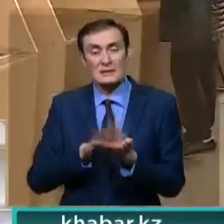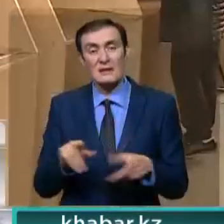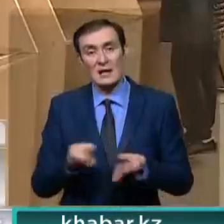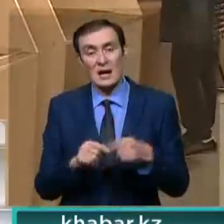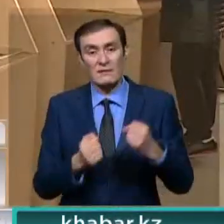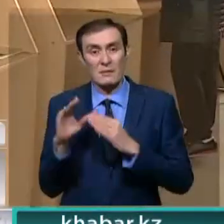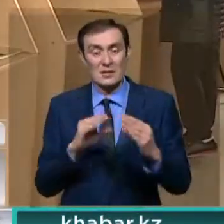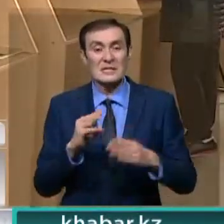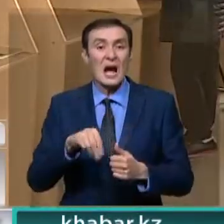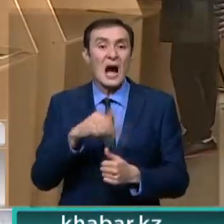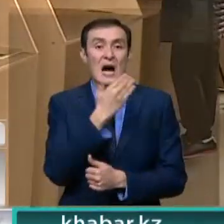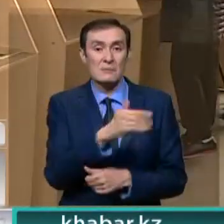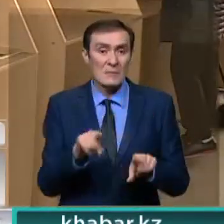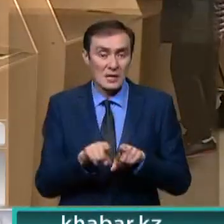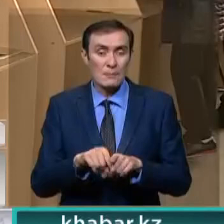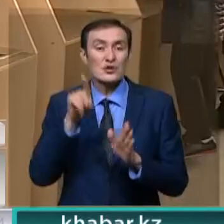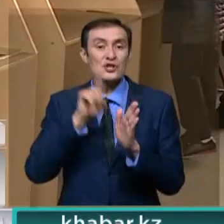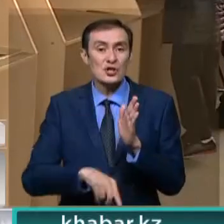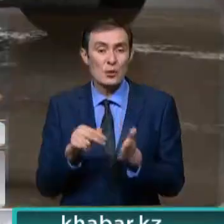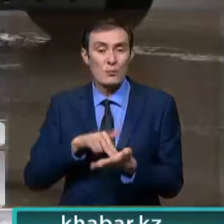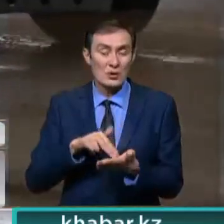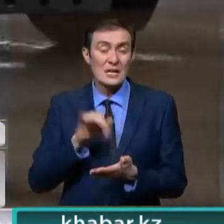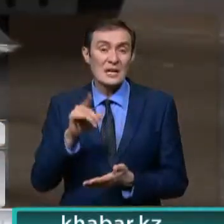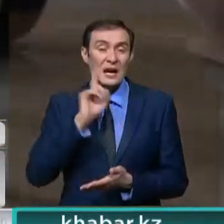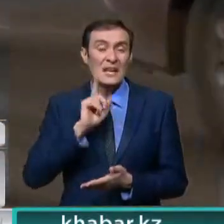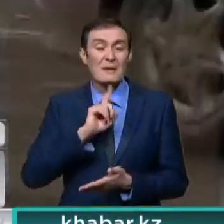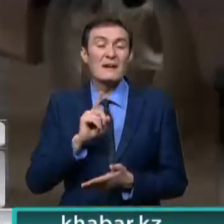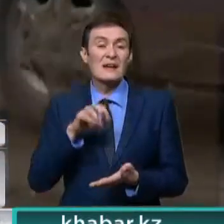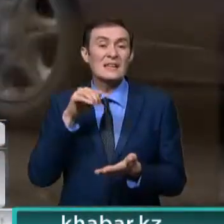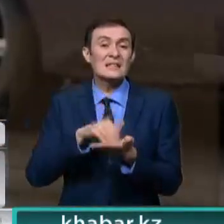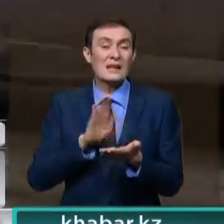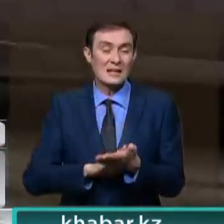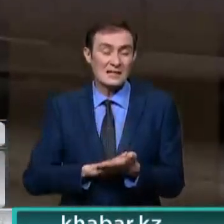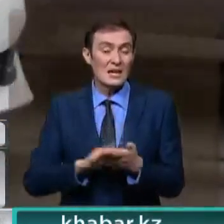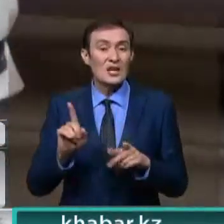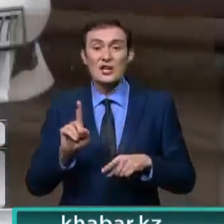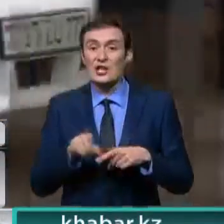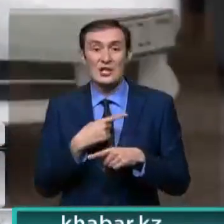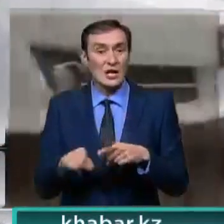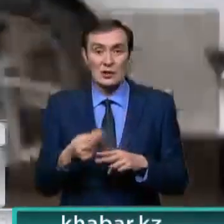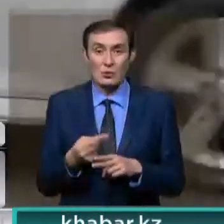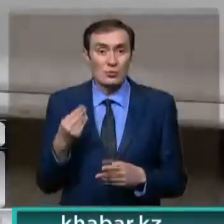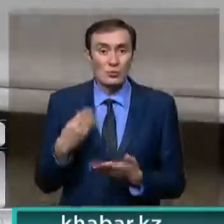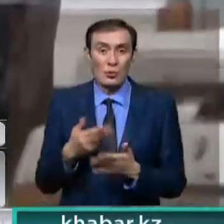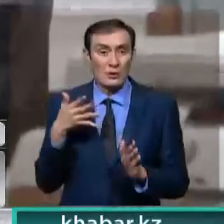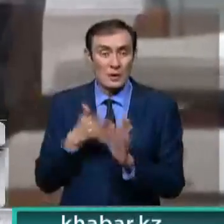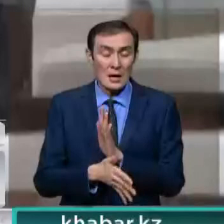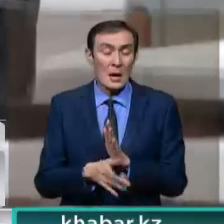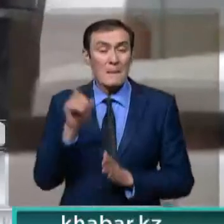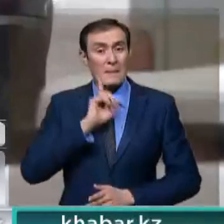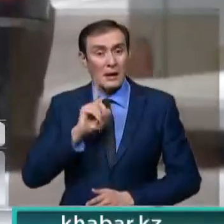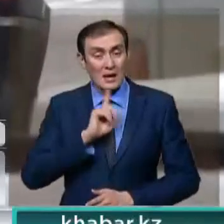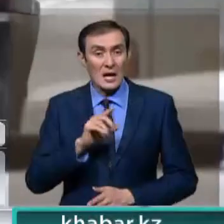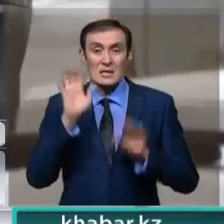как и машины из Армении. То есть по сниженной пошлине и хотя бы временной регистрации. Иначе это бьет по карману. Пока же, как